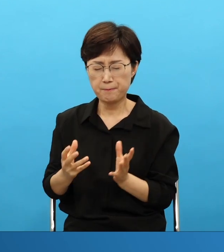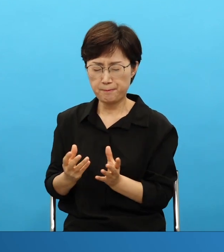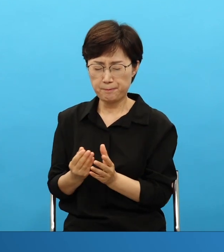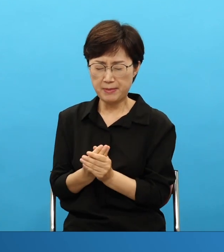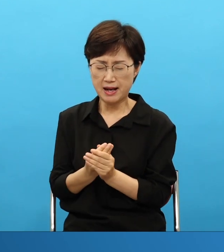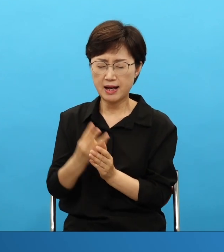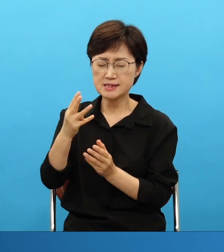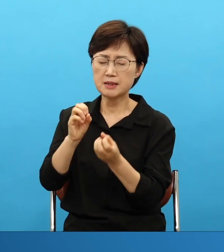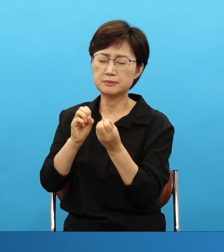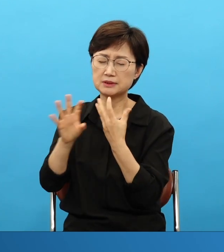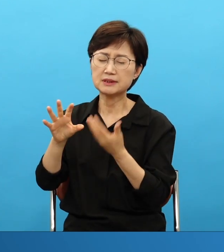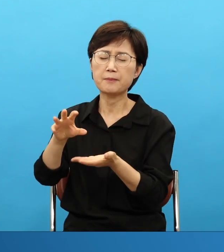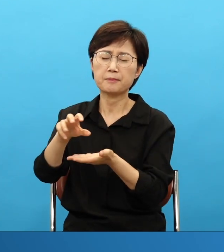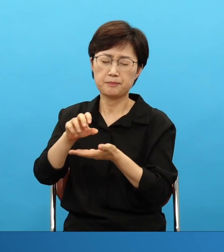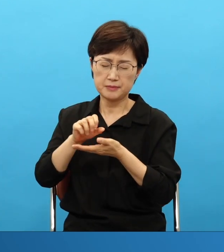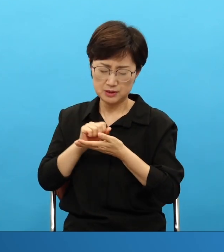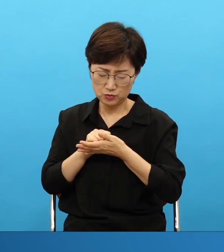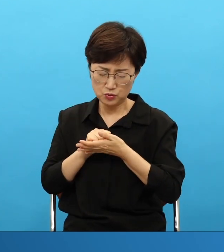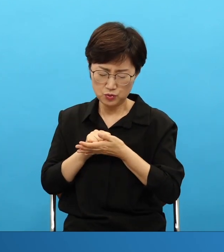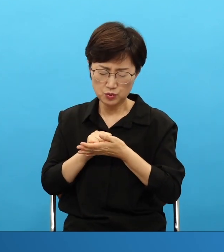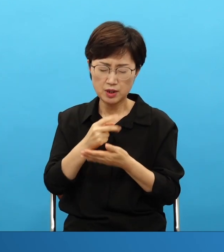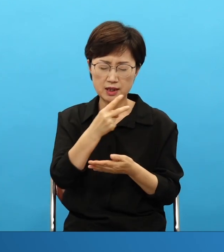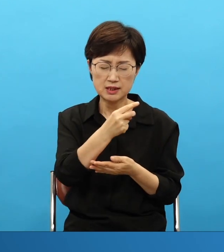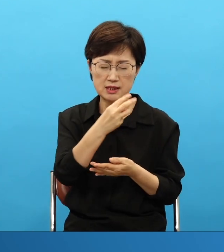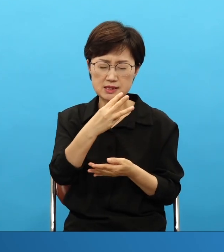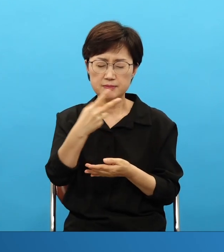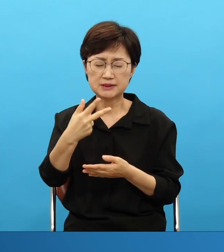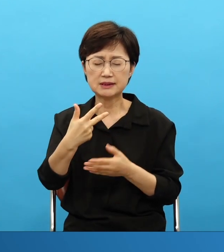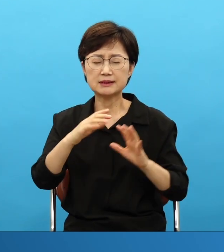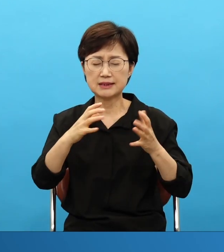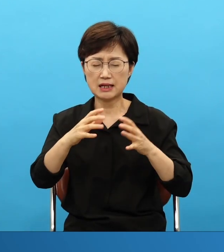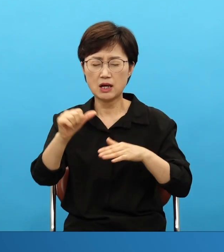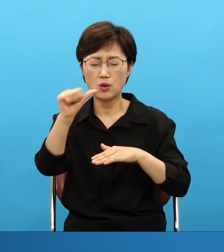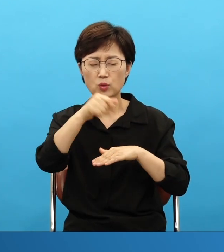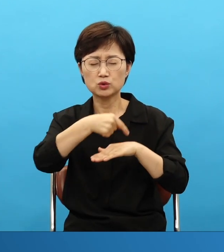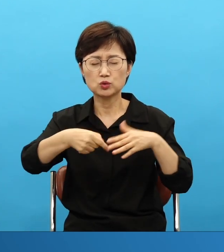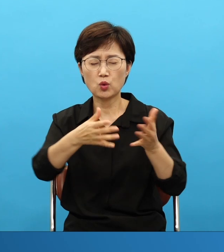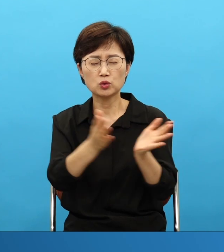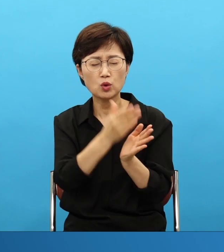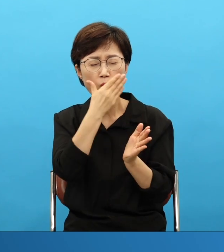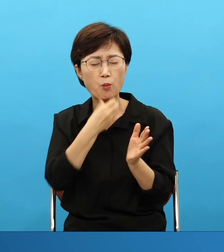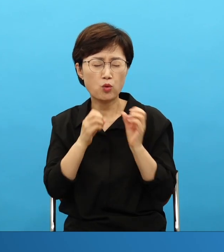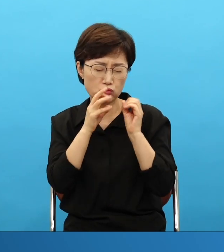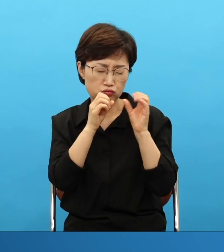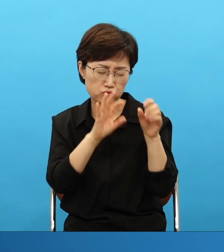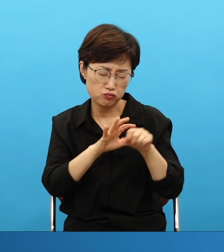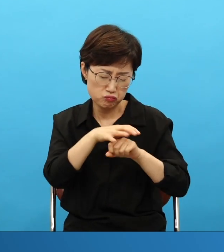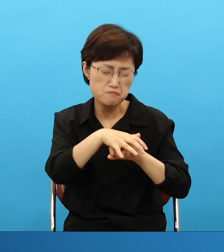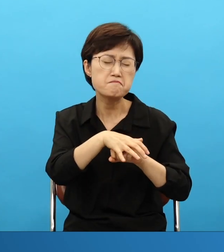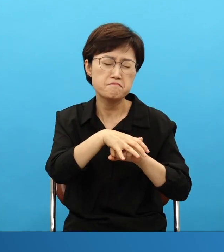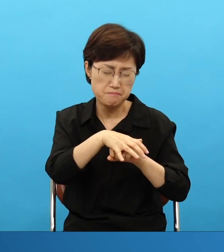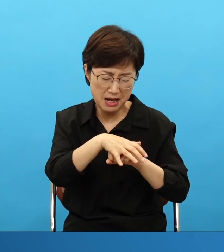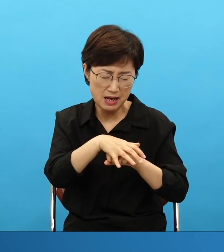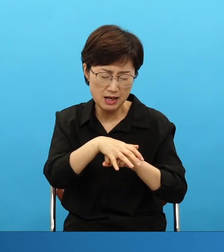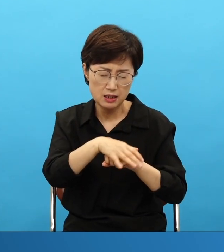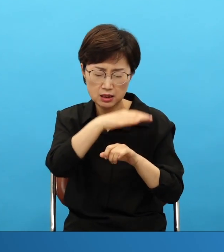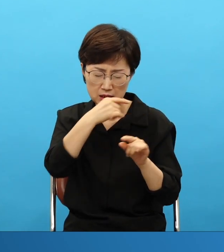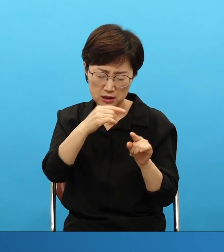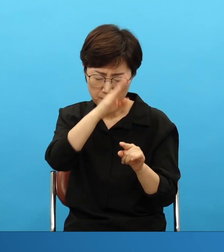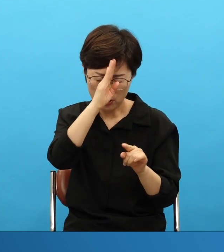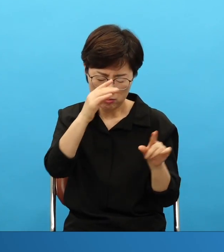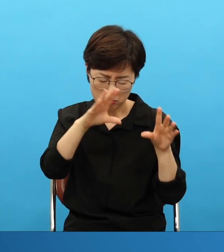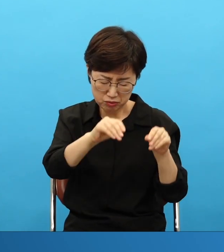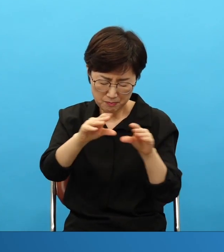응답에 2라 복음이 증거되고 치유가 일어나며 대가 살아나고